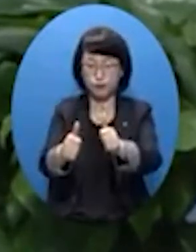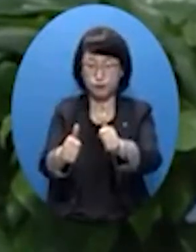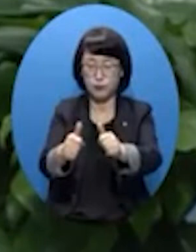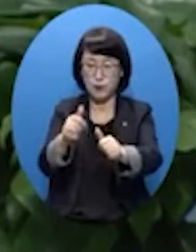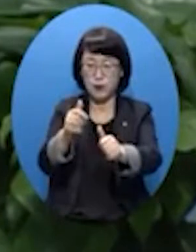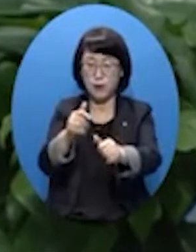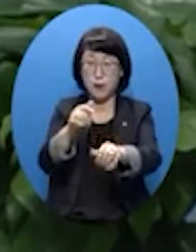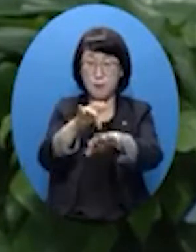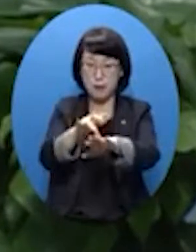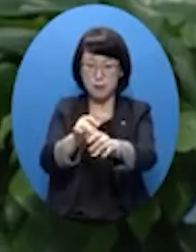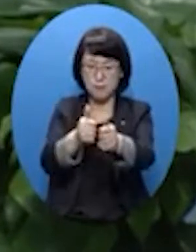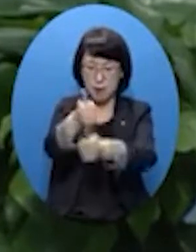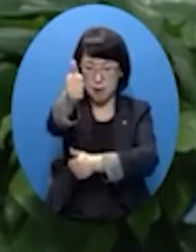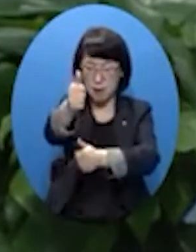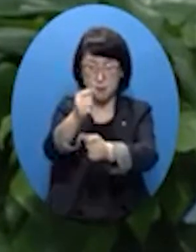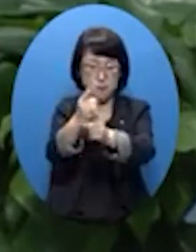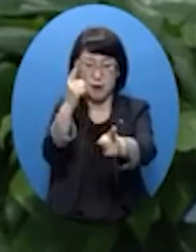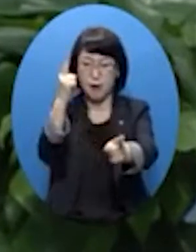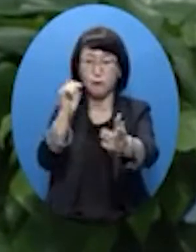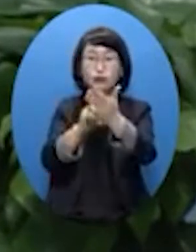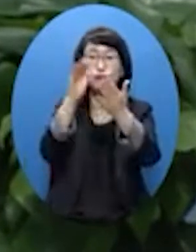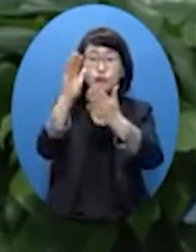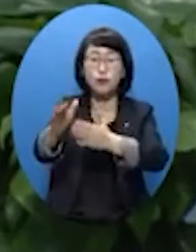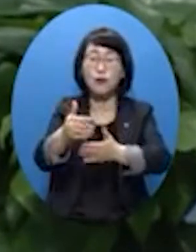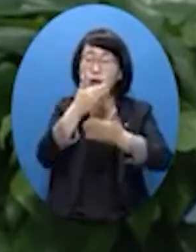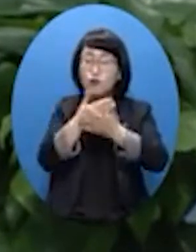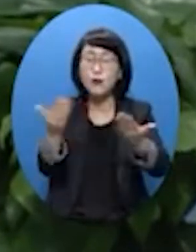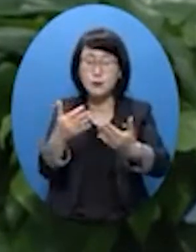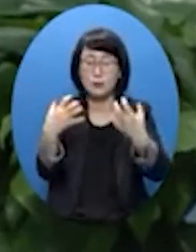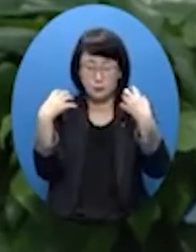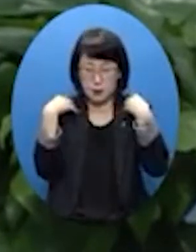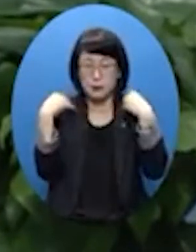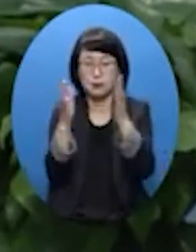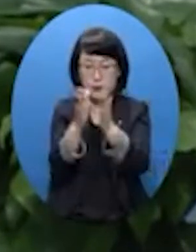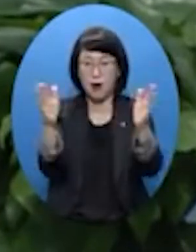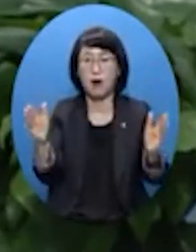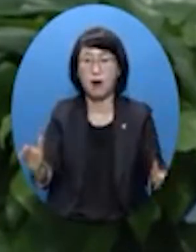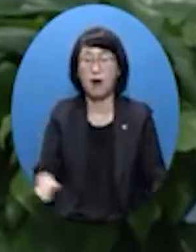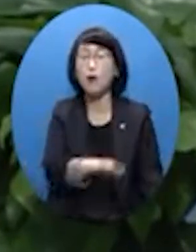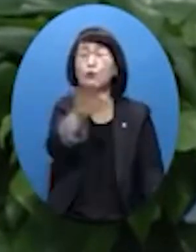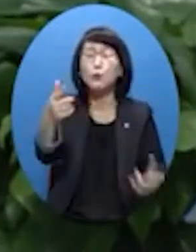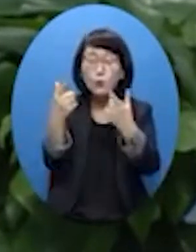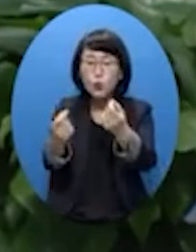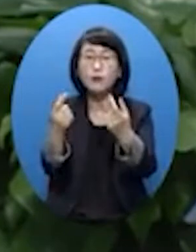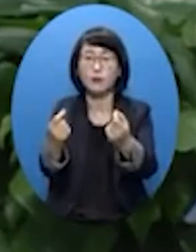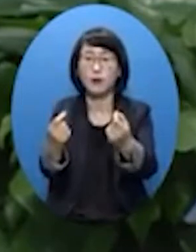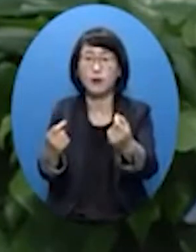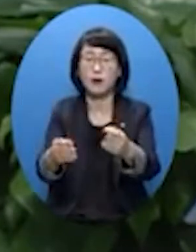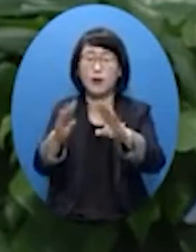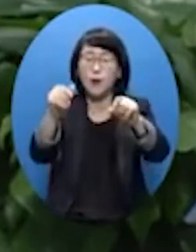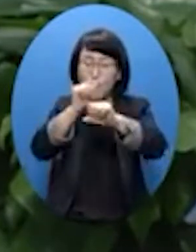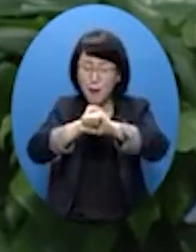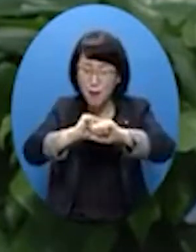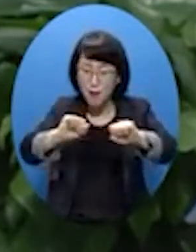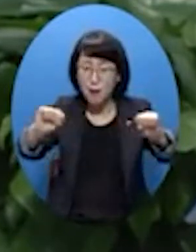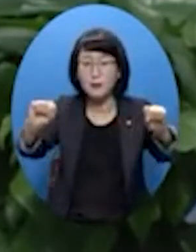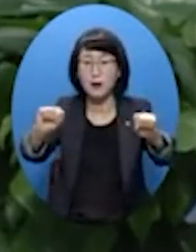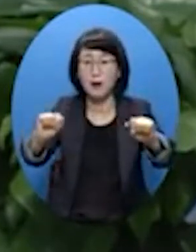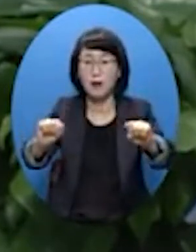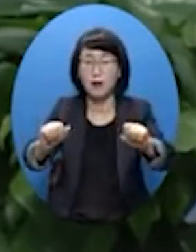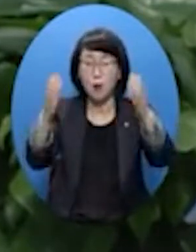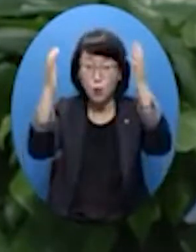치고 승리 하신 후에 귀한 사역을 감당 하셨습니다 우리 모두가 광양 학교에 시험에